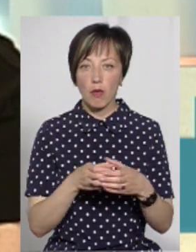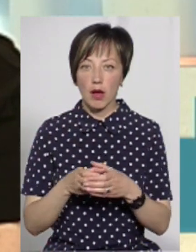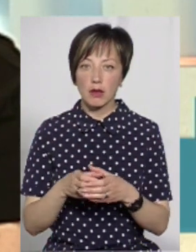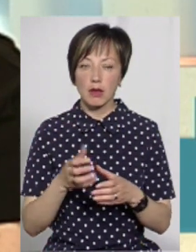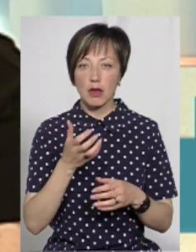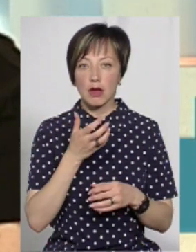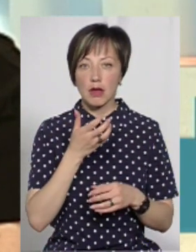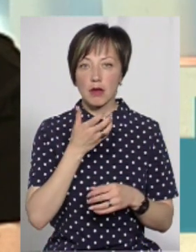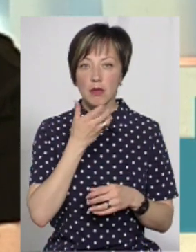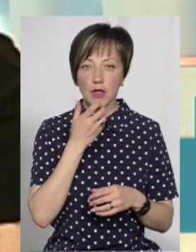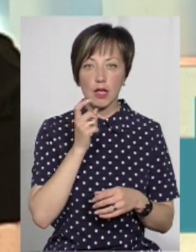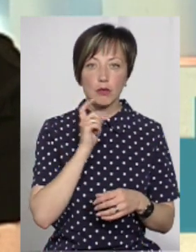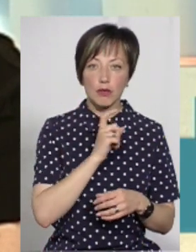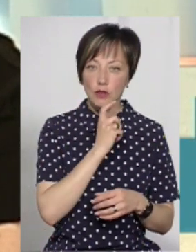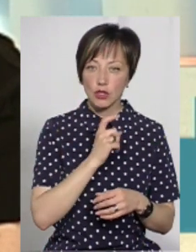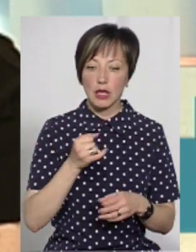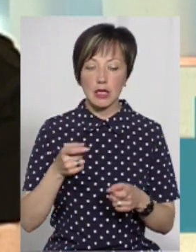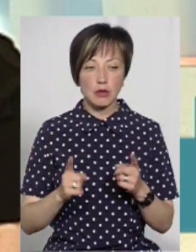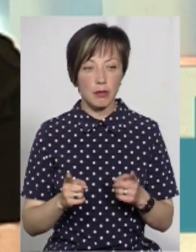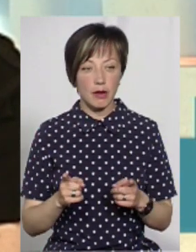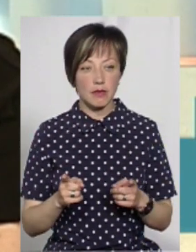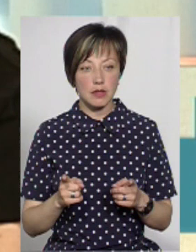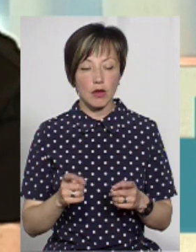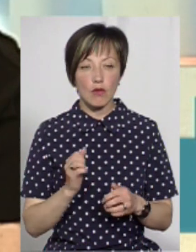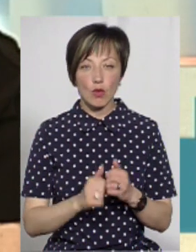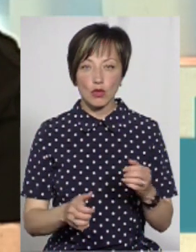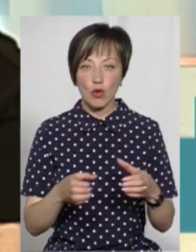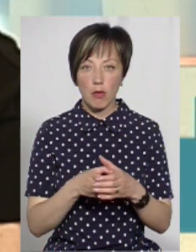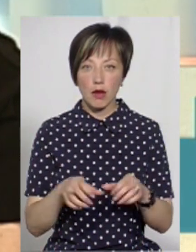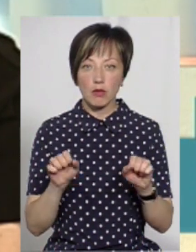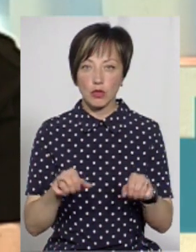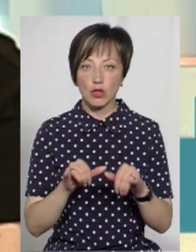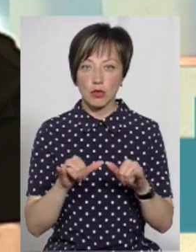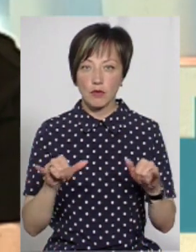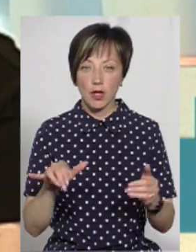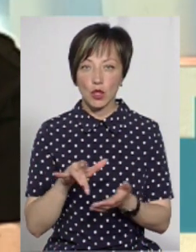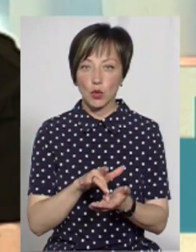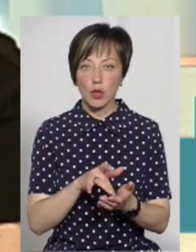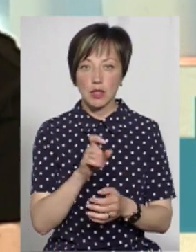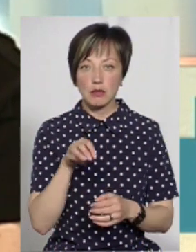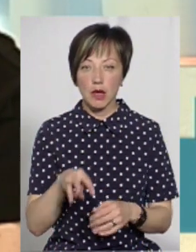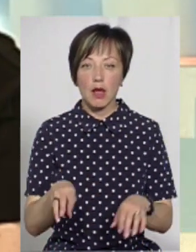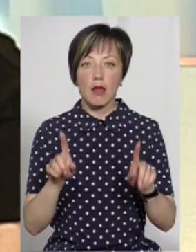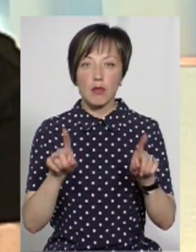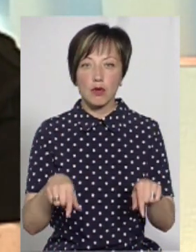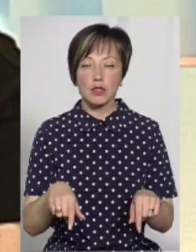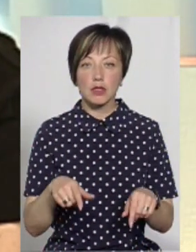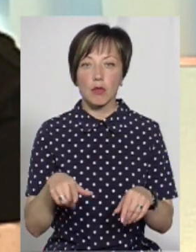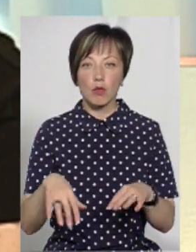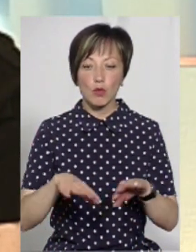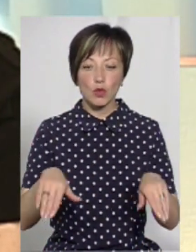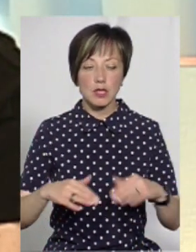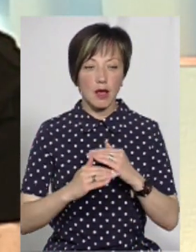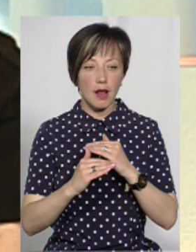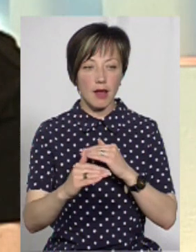про південні, північні. І от насправді в кожній громаді можна розвивати туризм. Можна навіть на простій